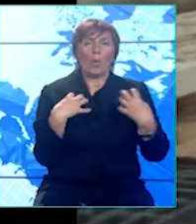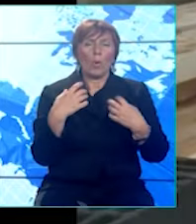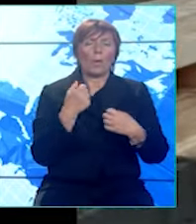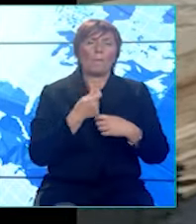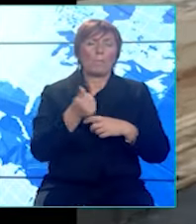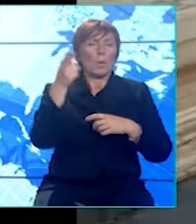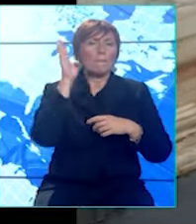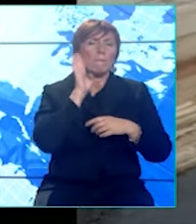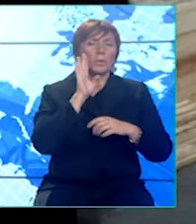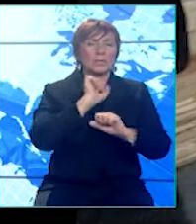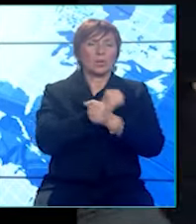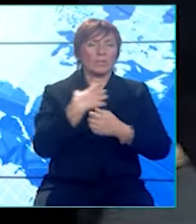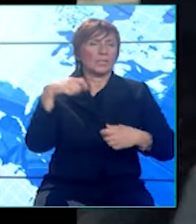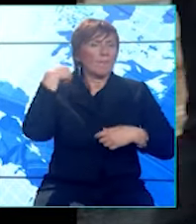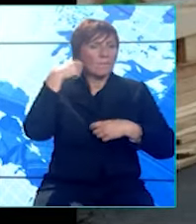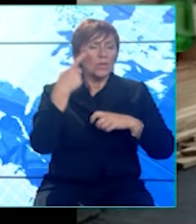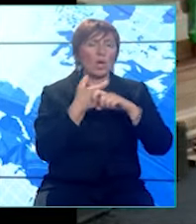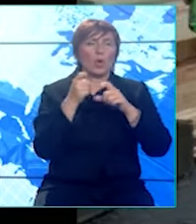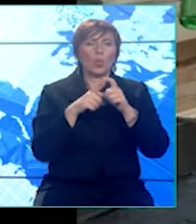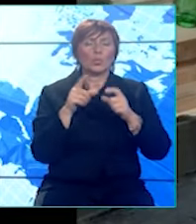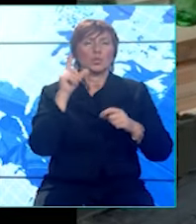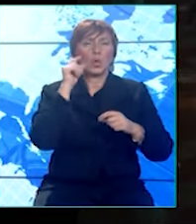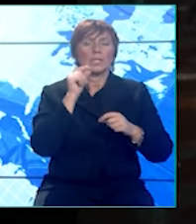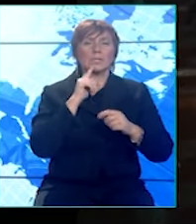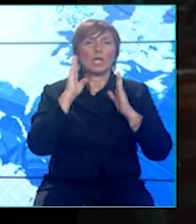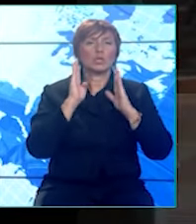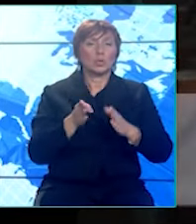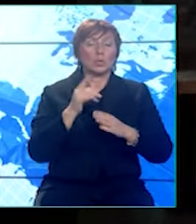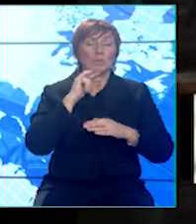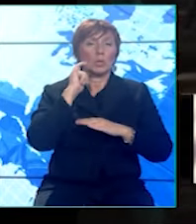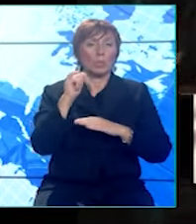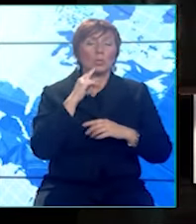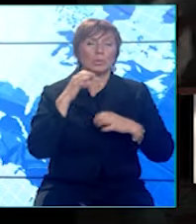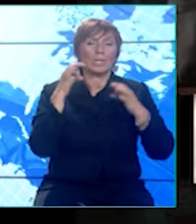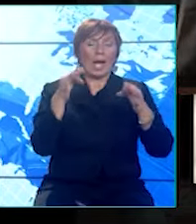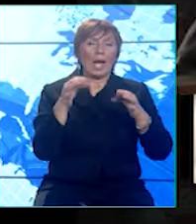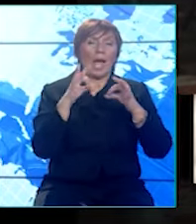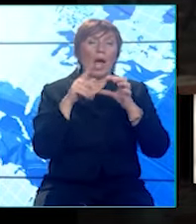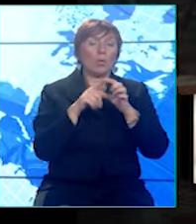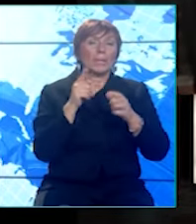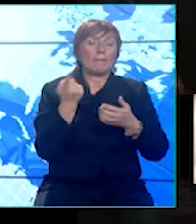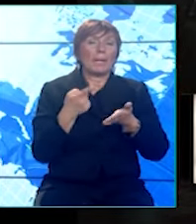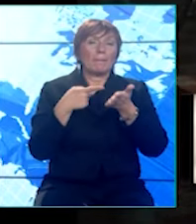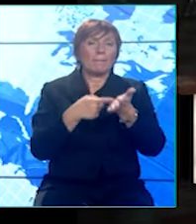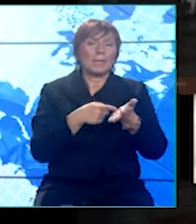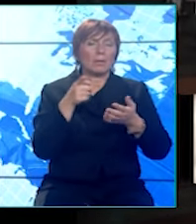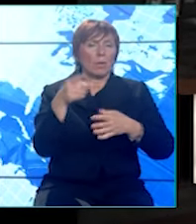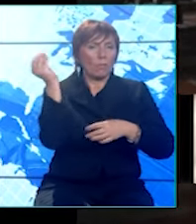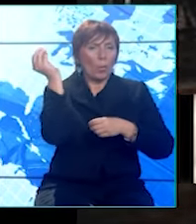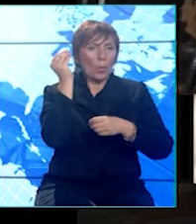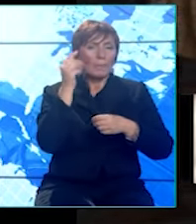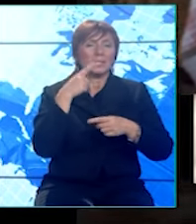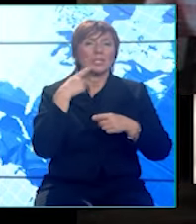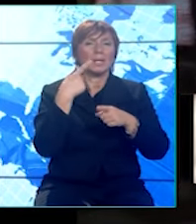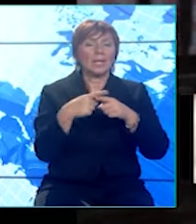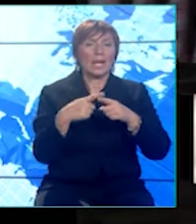kultnim bosansko-hercegovačkim filmovima. Kuduz, Otac na službenom putu i Slavna audicija bili su neki od prvih primjera njegovog neospornog umijeća i